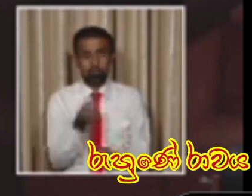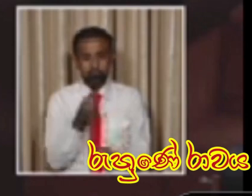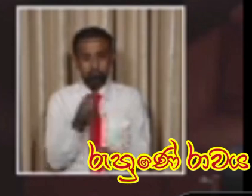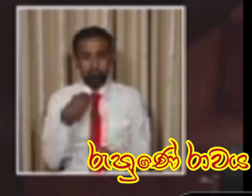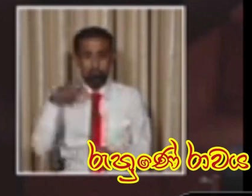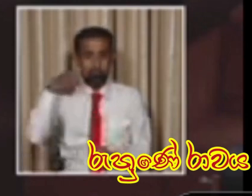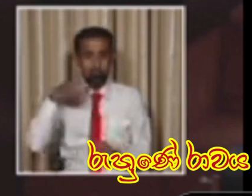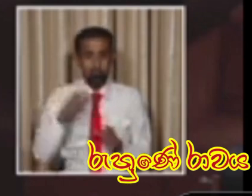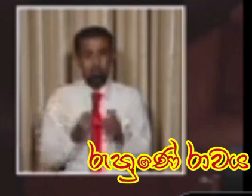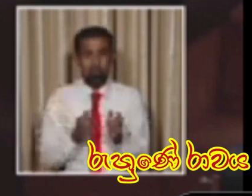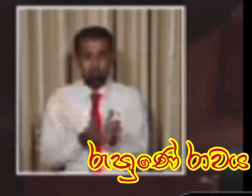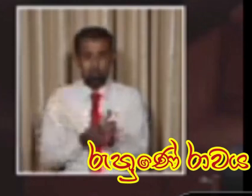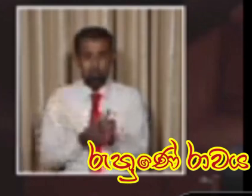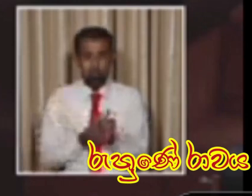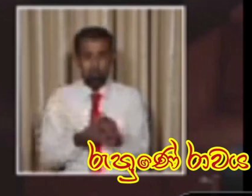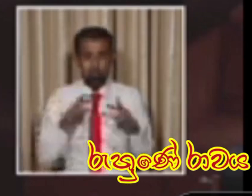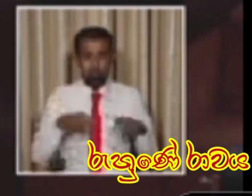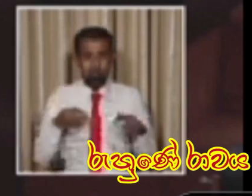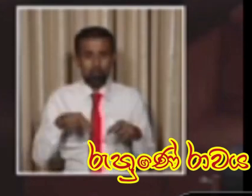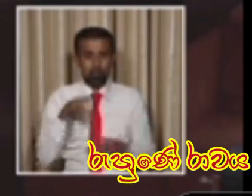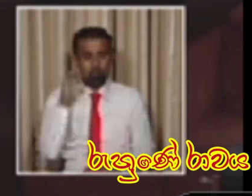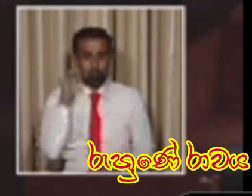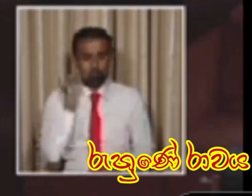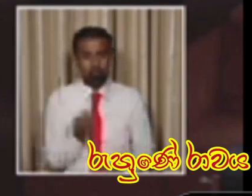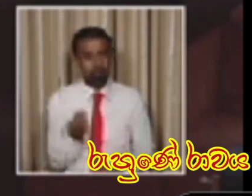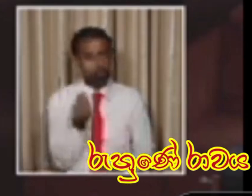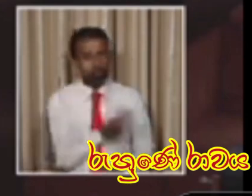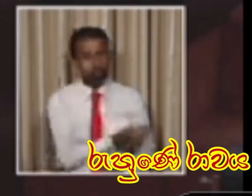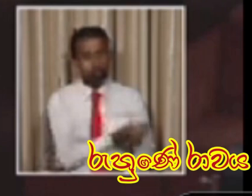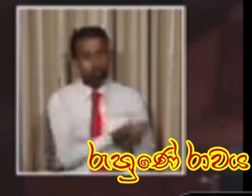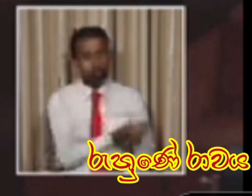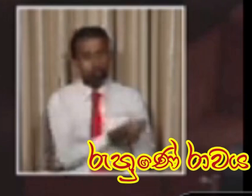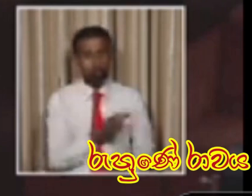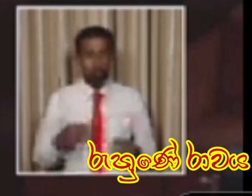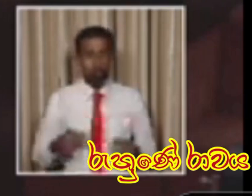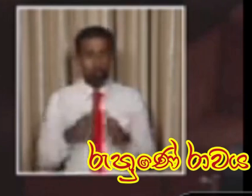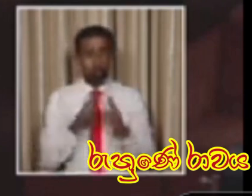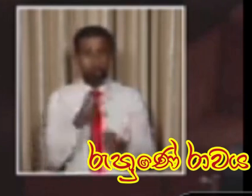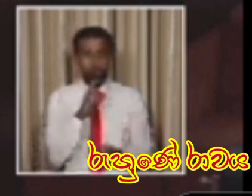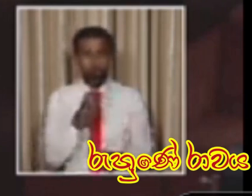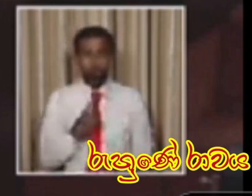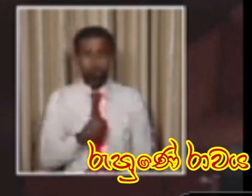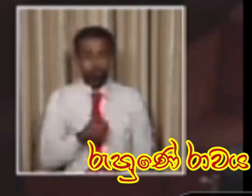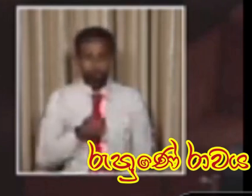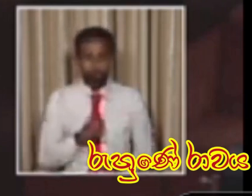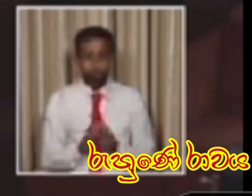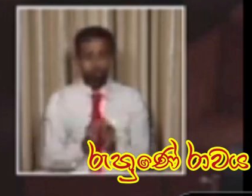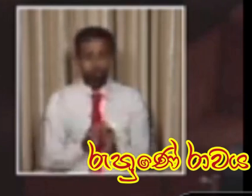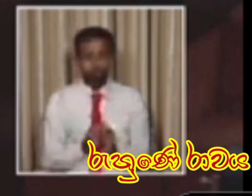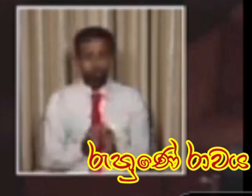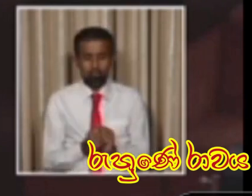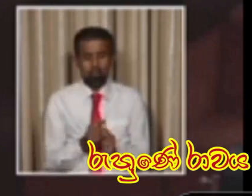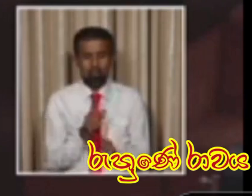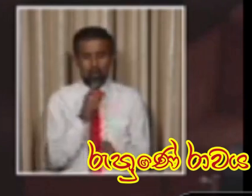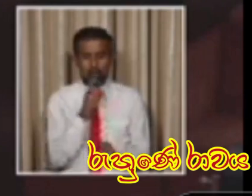බලශක්ති කමිටුවට ඒ පිළිබඳව අධ්‍යයනය කරන්න. ඒ වගේම ගරු කතානායකතුමනි ශ්‍රේෂ්ඨ අධිකරණයට අපි විසින් එකඟ වෙච්ච සංශෝධන තියෙනවා නඩුව